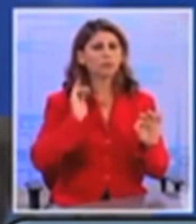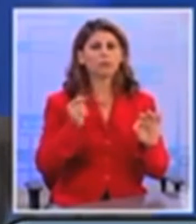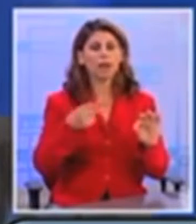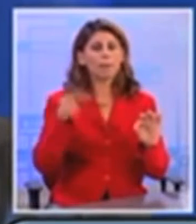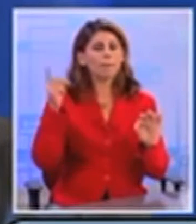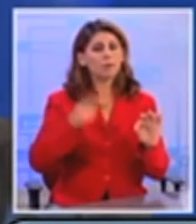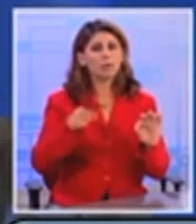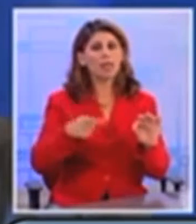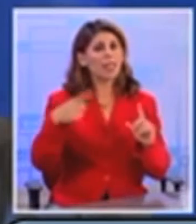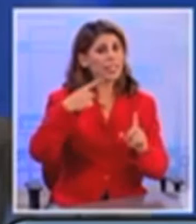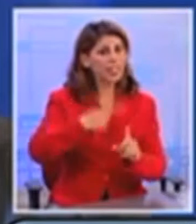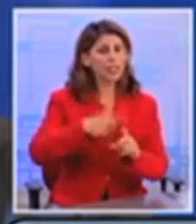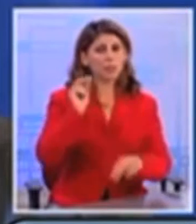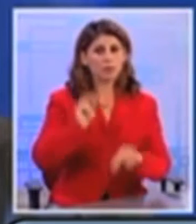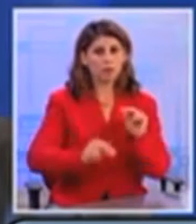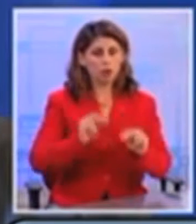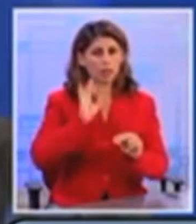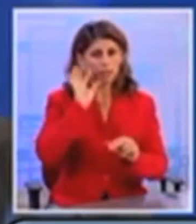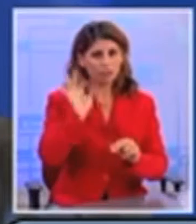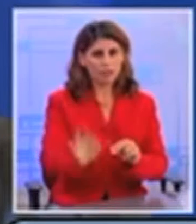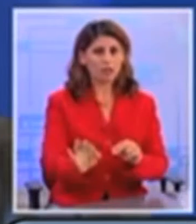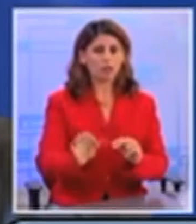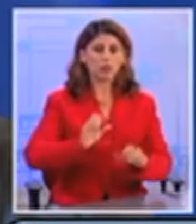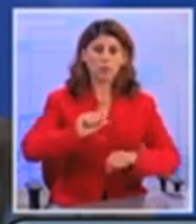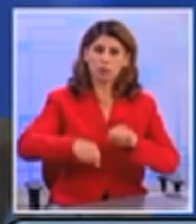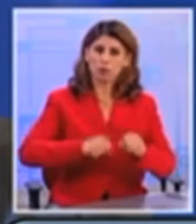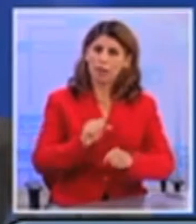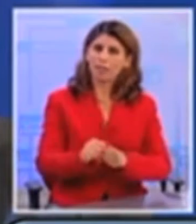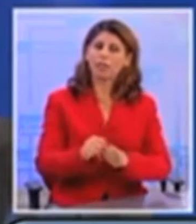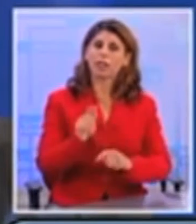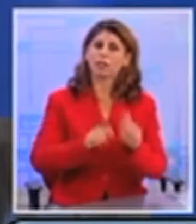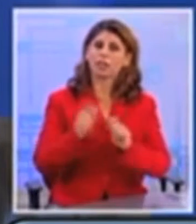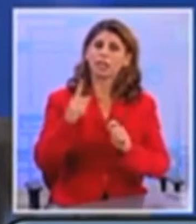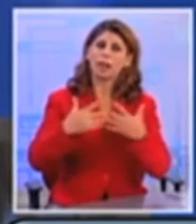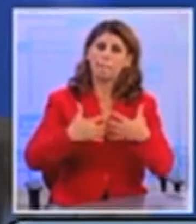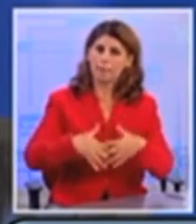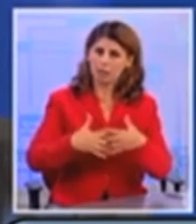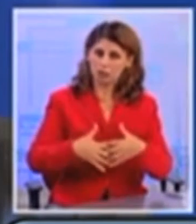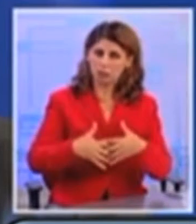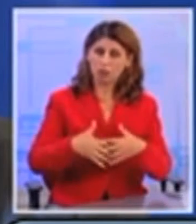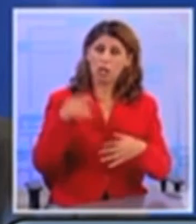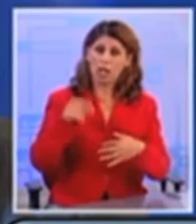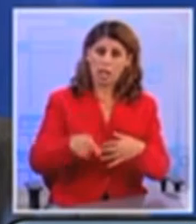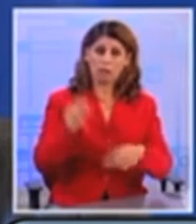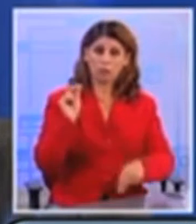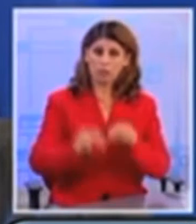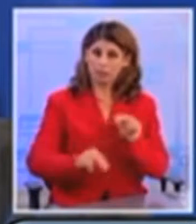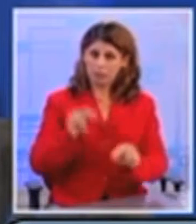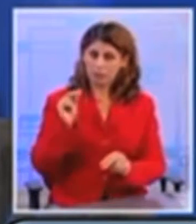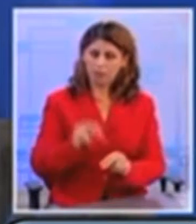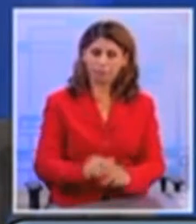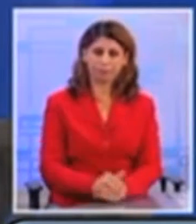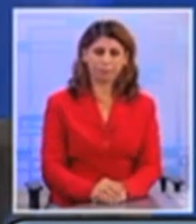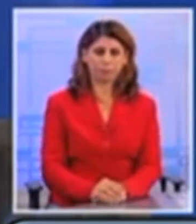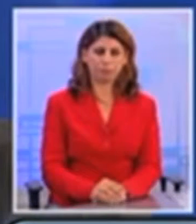ou la tentative de mise au point d'un mécanisme. Cette résolution dont Cephas Loménas parlera plus en détail